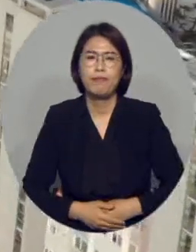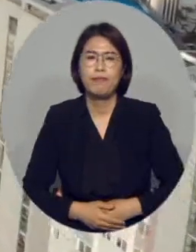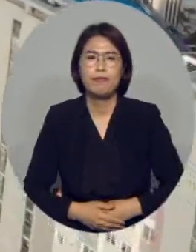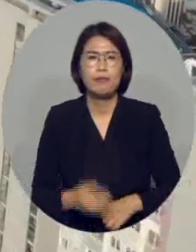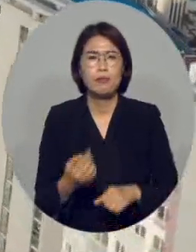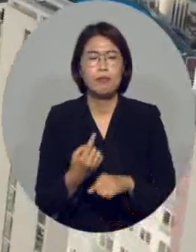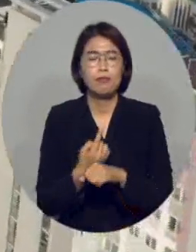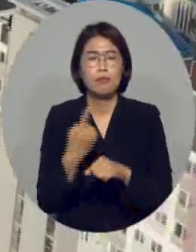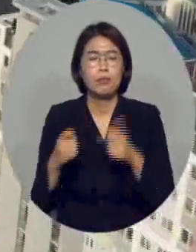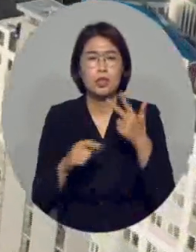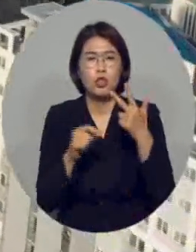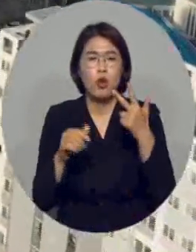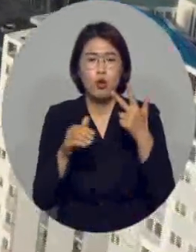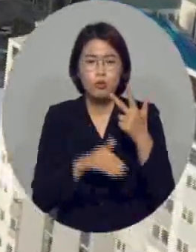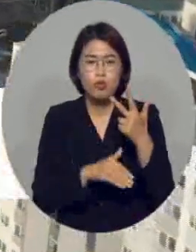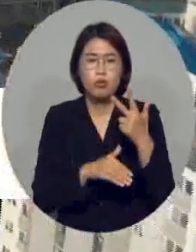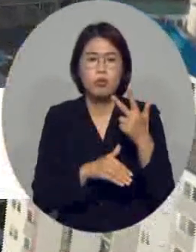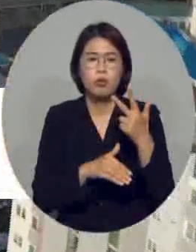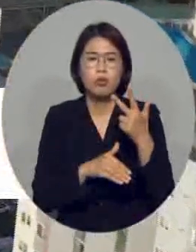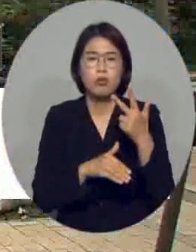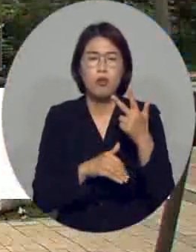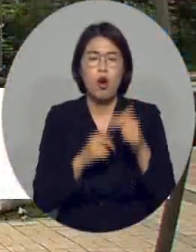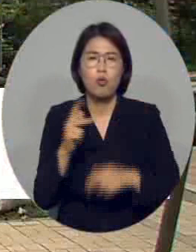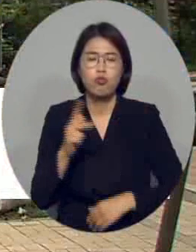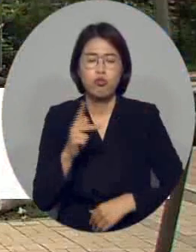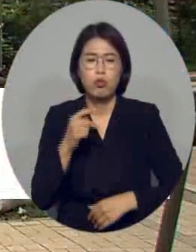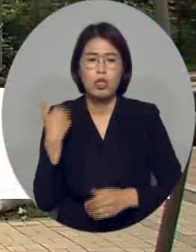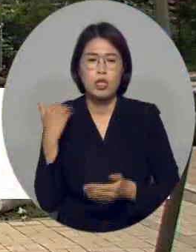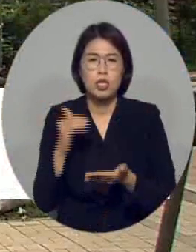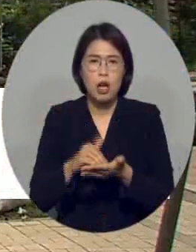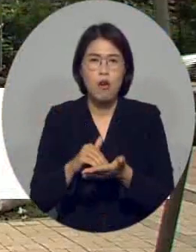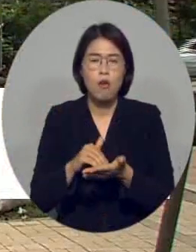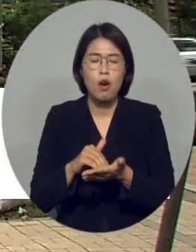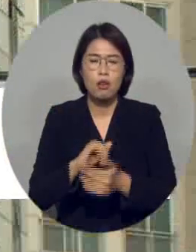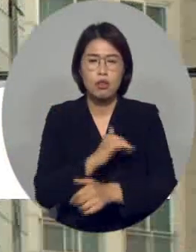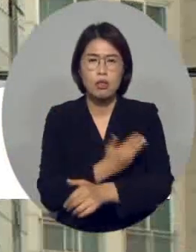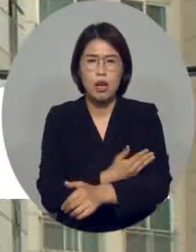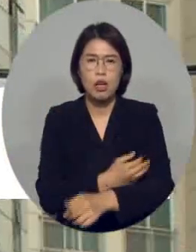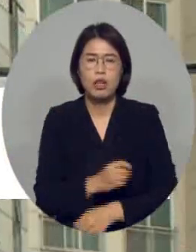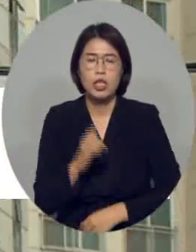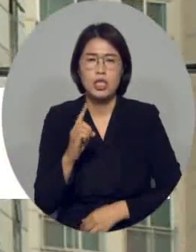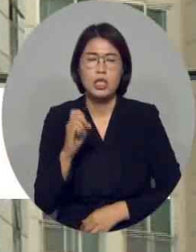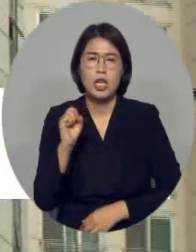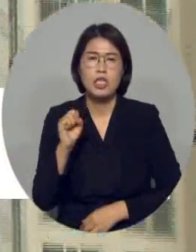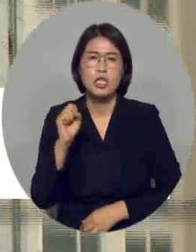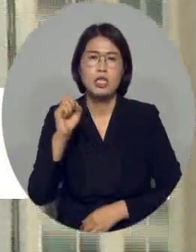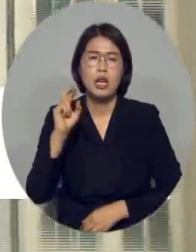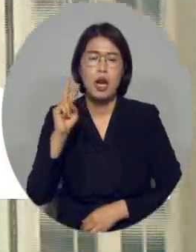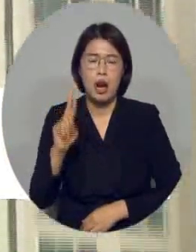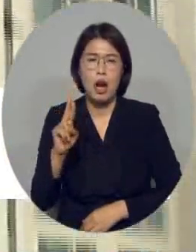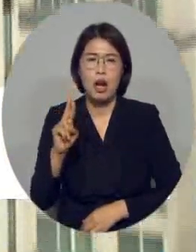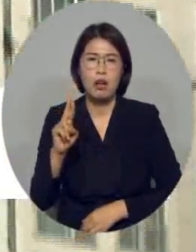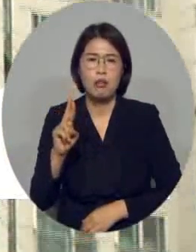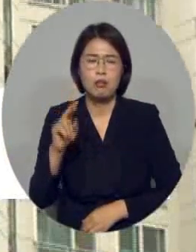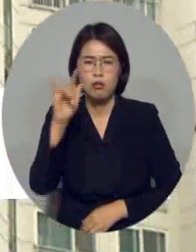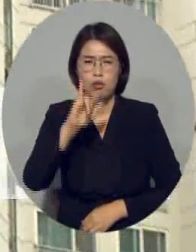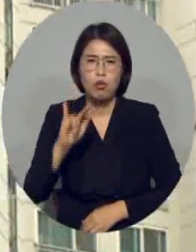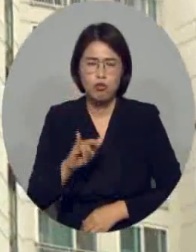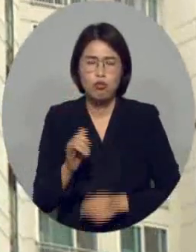지난 7월부터 부채 총합에 대한 상환 능력을 따지는 DSR 제도가 전국 모든 지역에